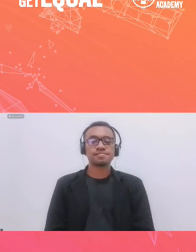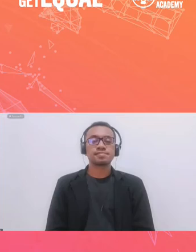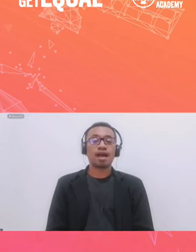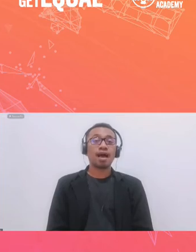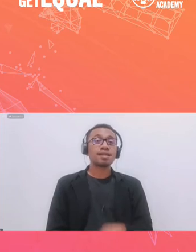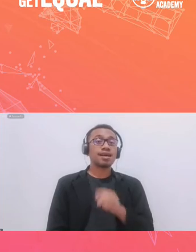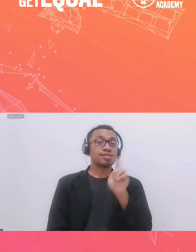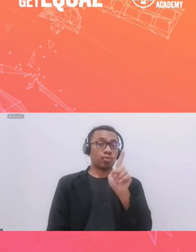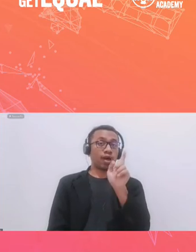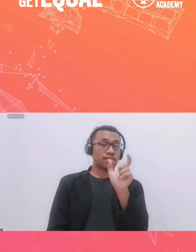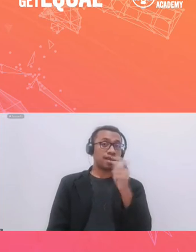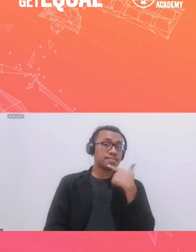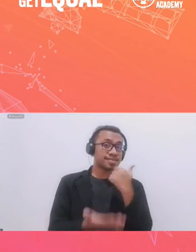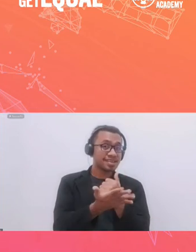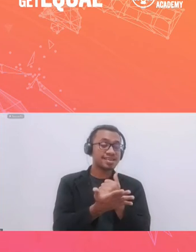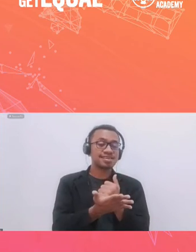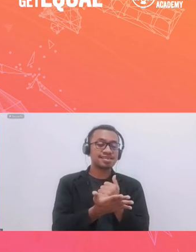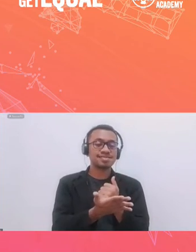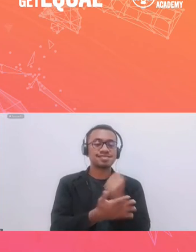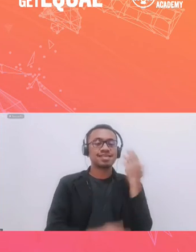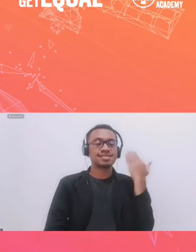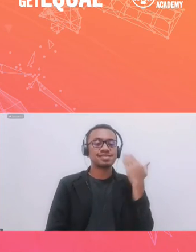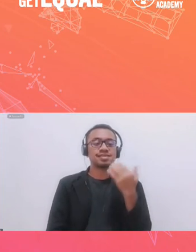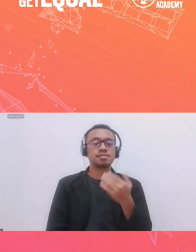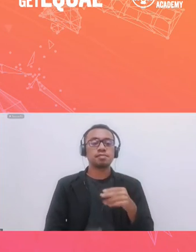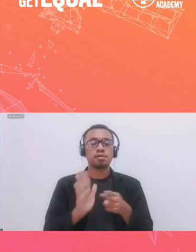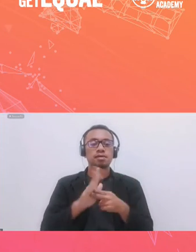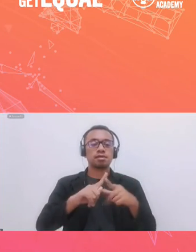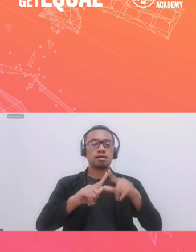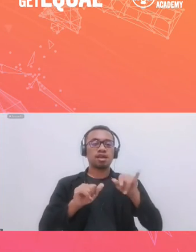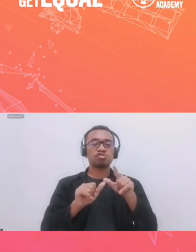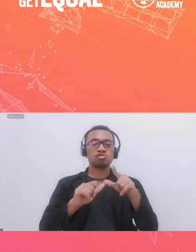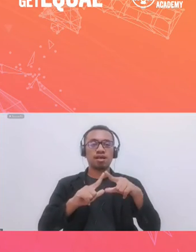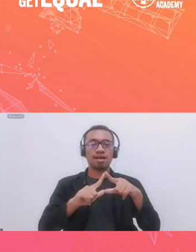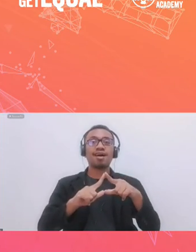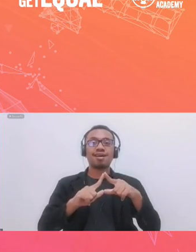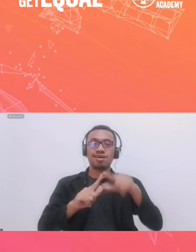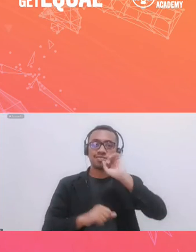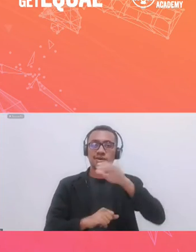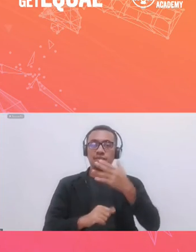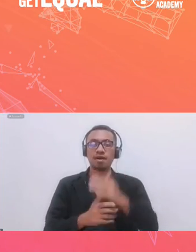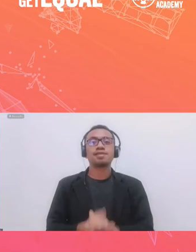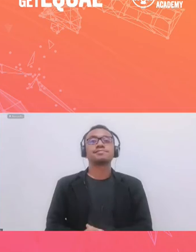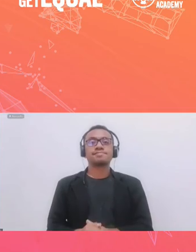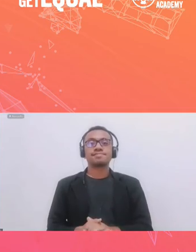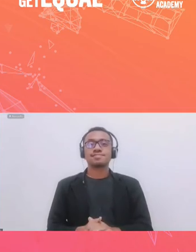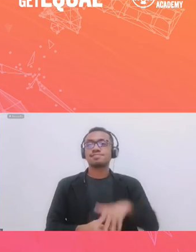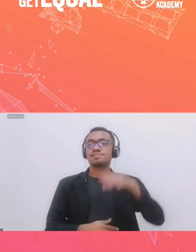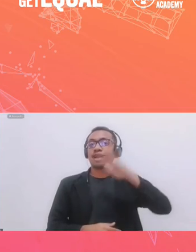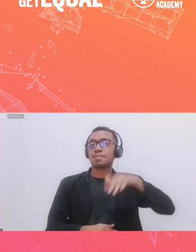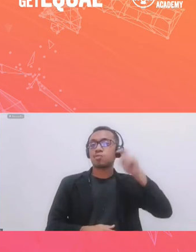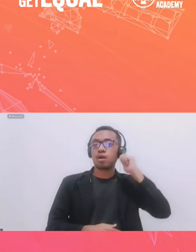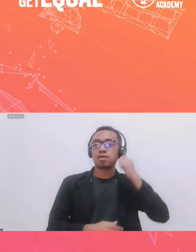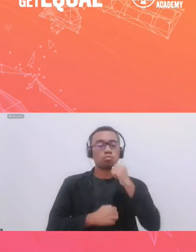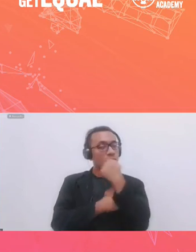yaitu yang tadi udah sempat disinggung juga sama Mbak Najwa, yaitu girls be brave, but don't be stupid. Jadi ini pernyataan